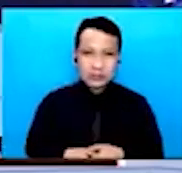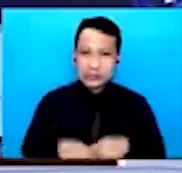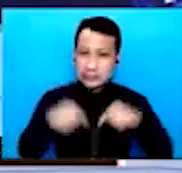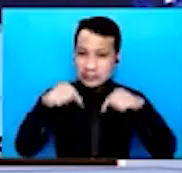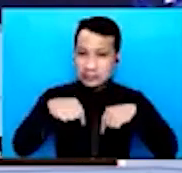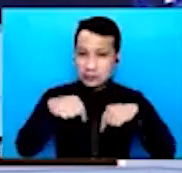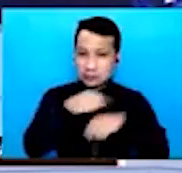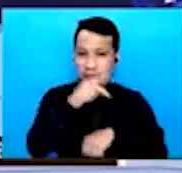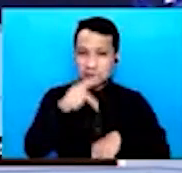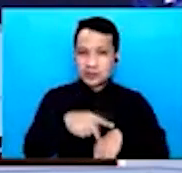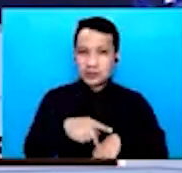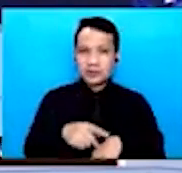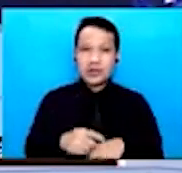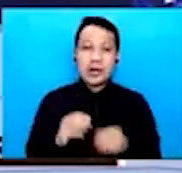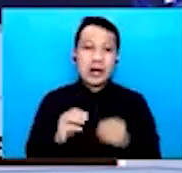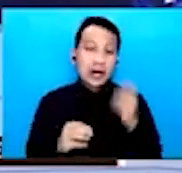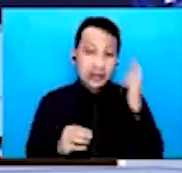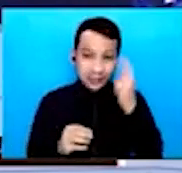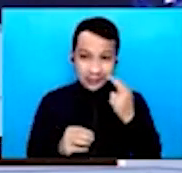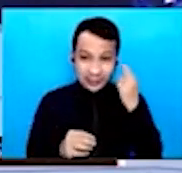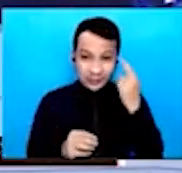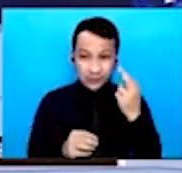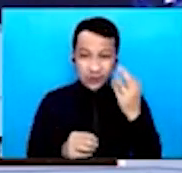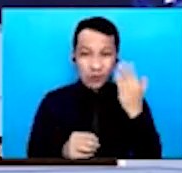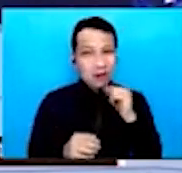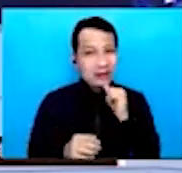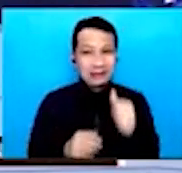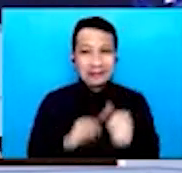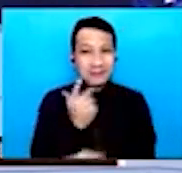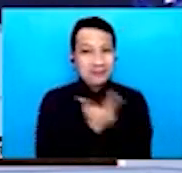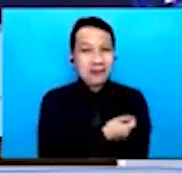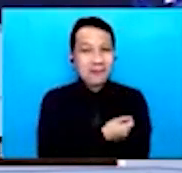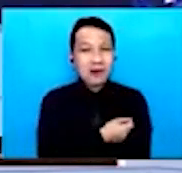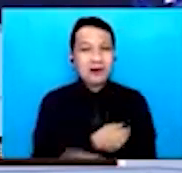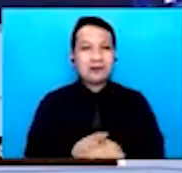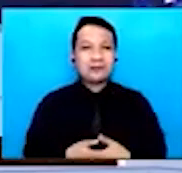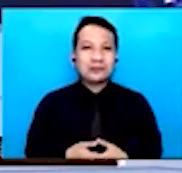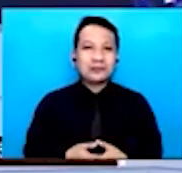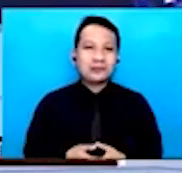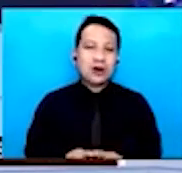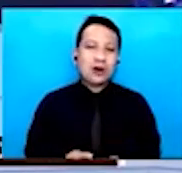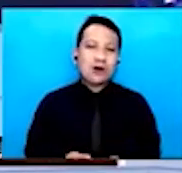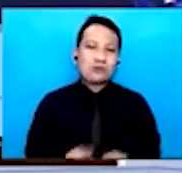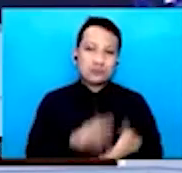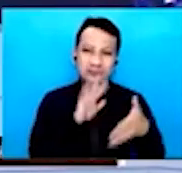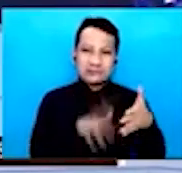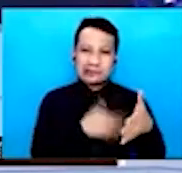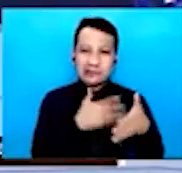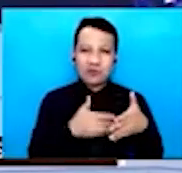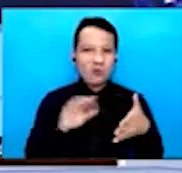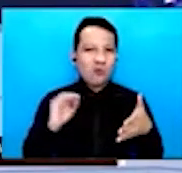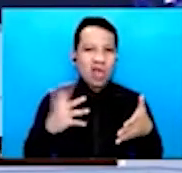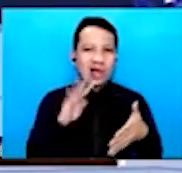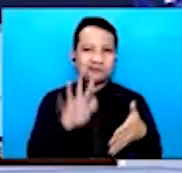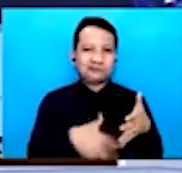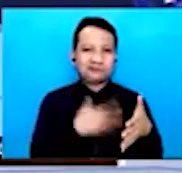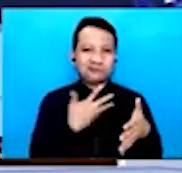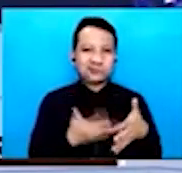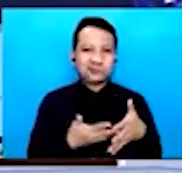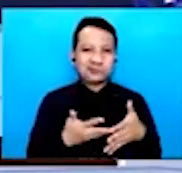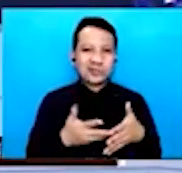Pilipinas, numero unong balakid sa mga gustong magpabakuna ang kawalan ng vaccine appointment. 45% po